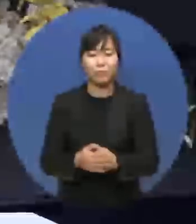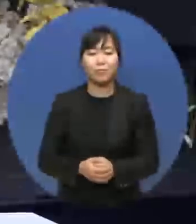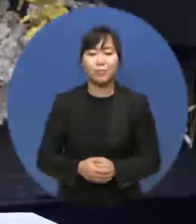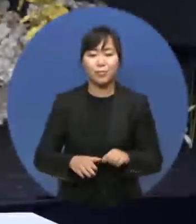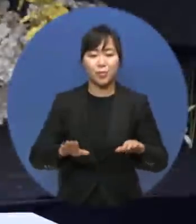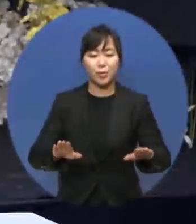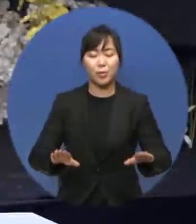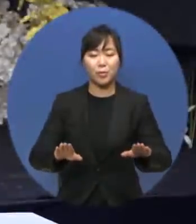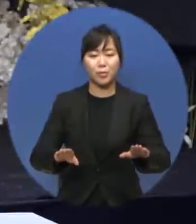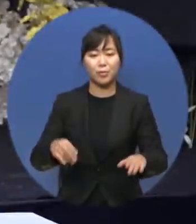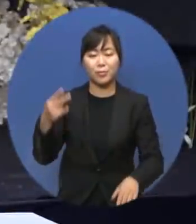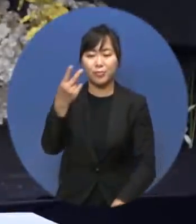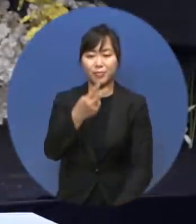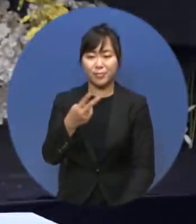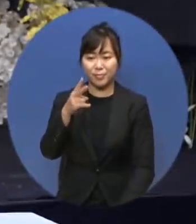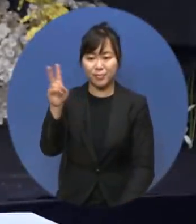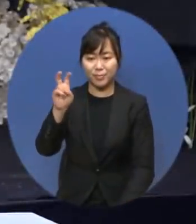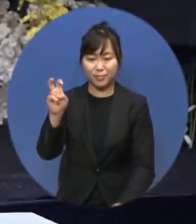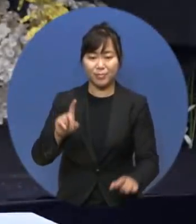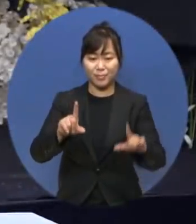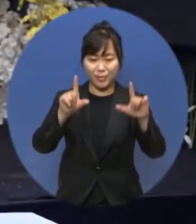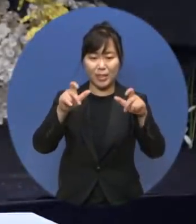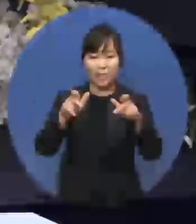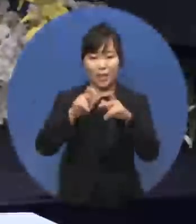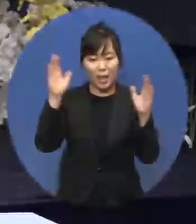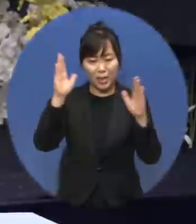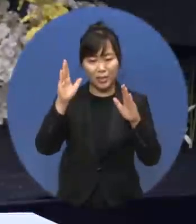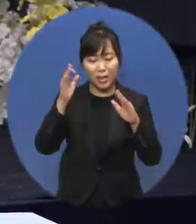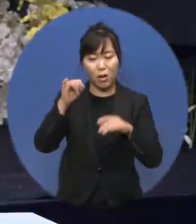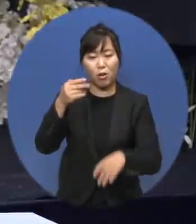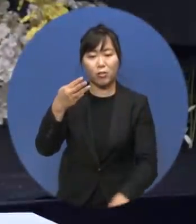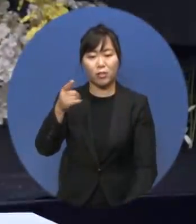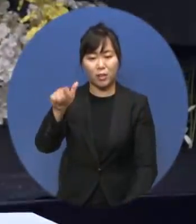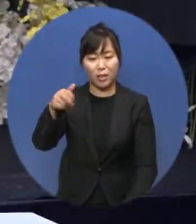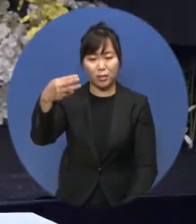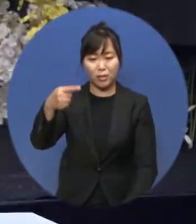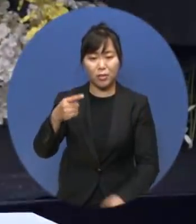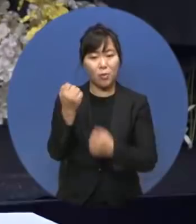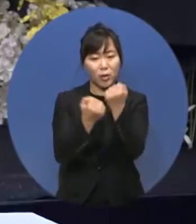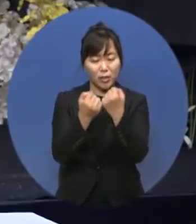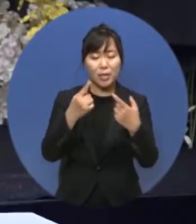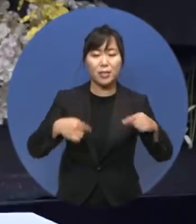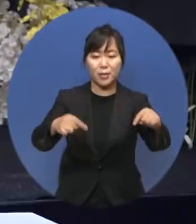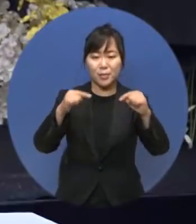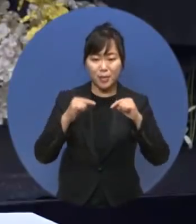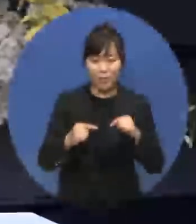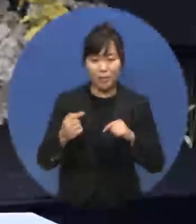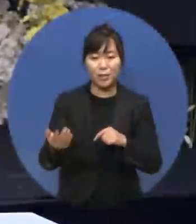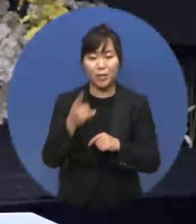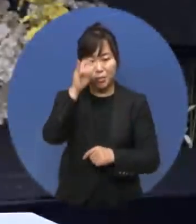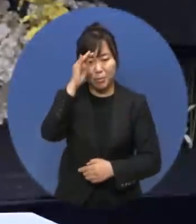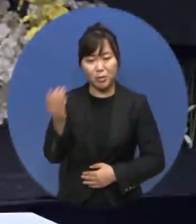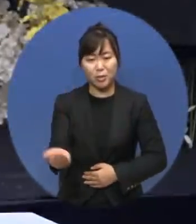드리고요. 또 오늘 2020년 장애학생 온택트 워크숍에 또 함께 해주신